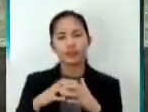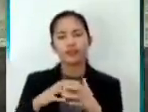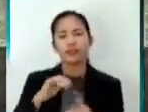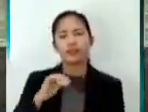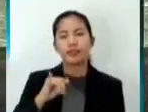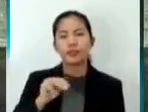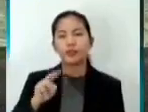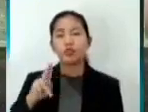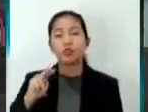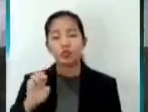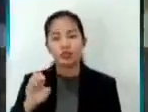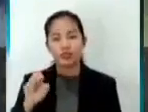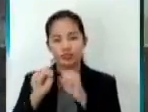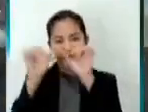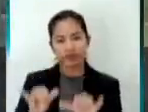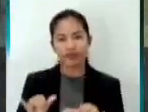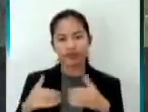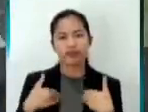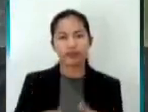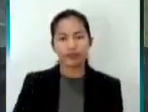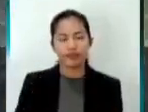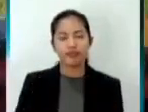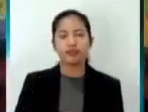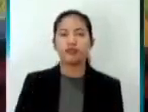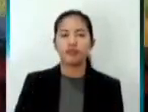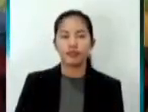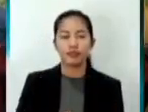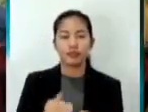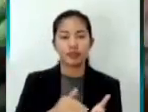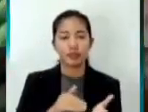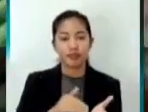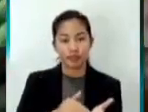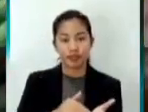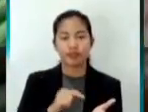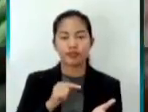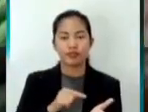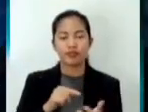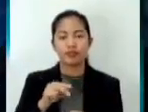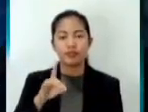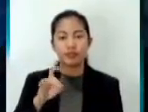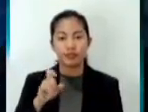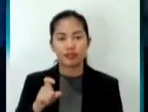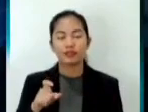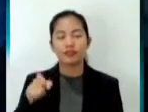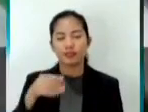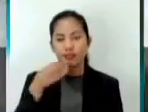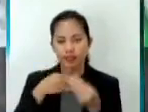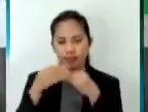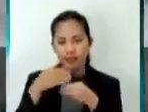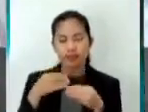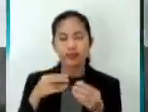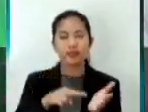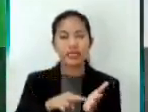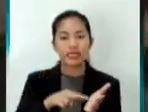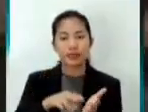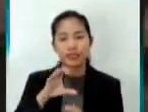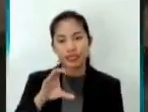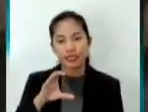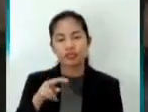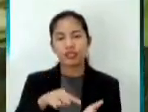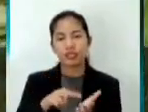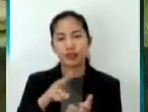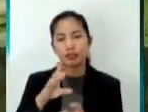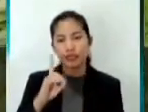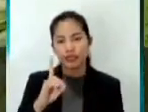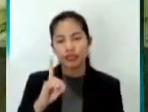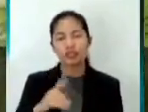ng lifestyle medicine doctor na si Dex Makalintal, kumain ng mga pagkaing mayaman sa vitamin C, vitamin D, selenium